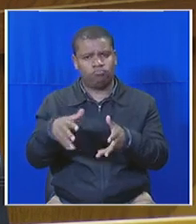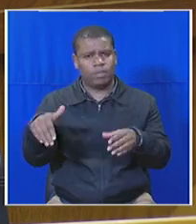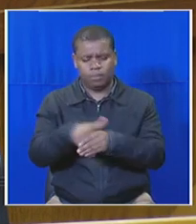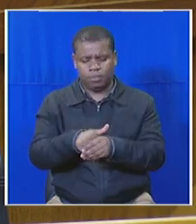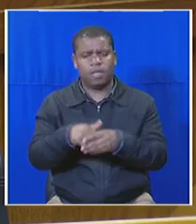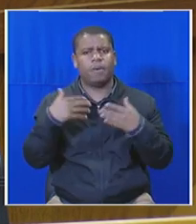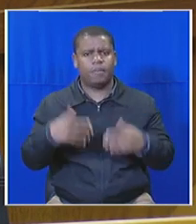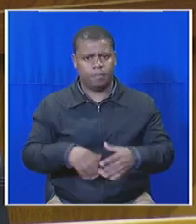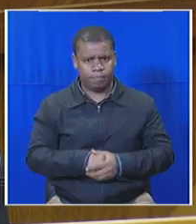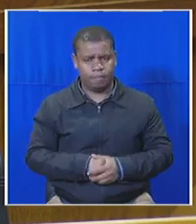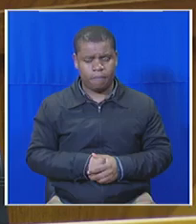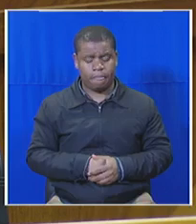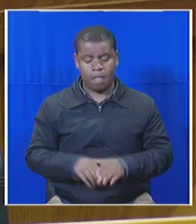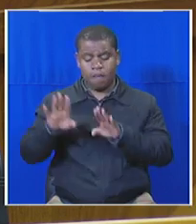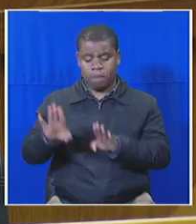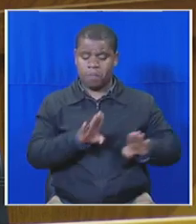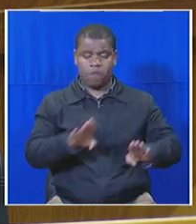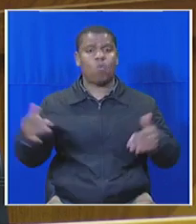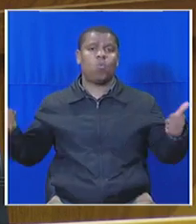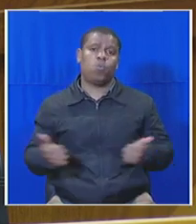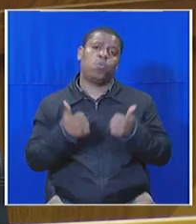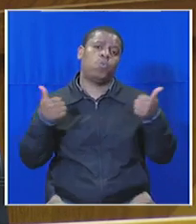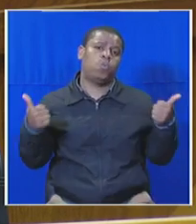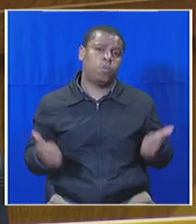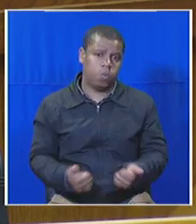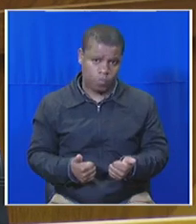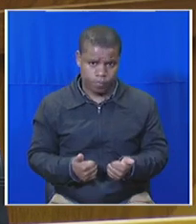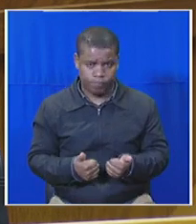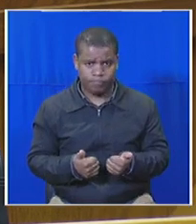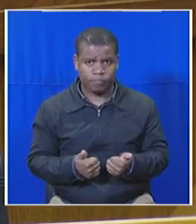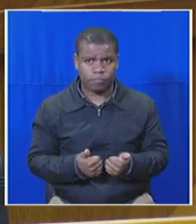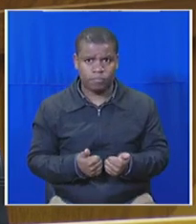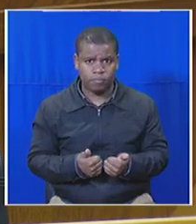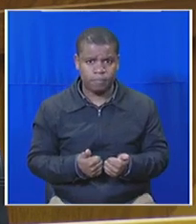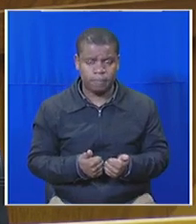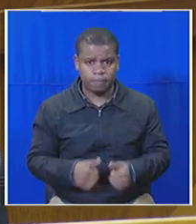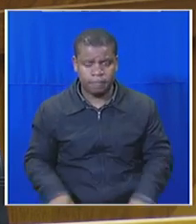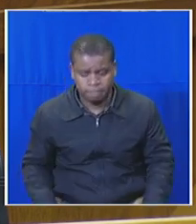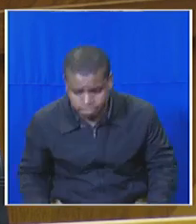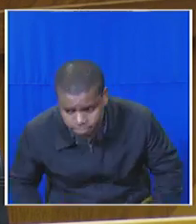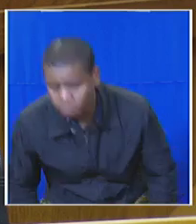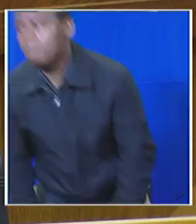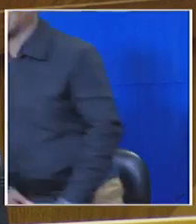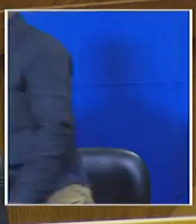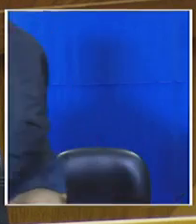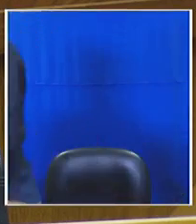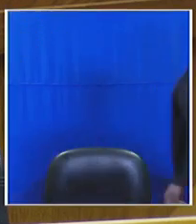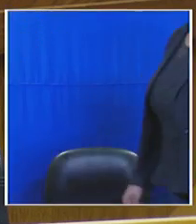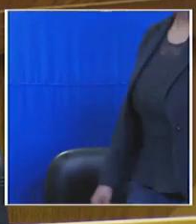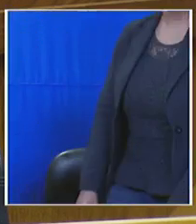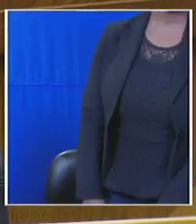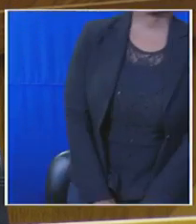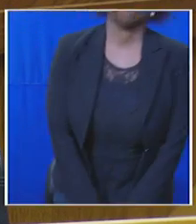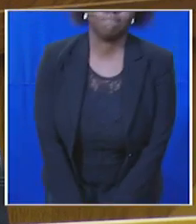lamanene no va na ku tinyiketela eka ntirho wa yena.